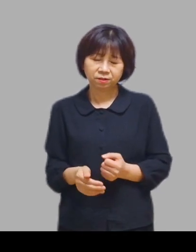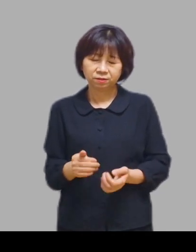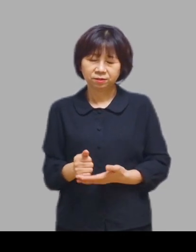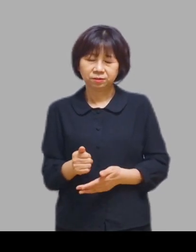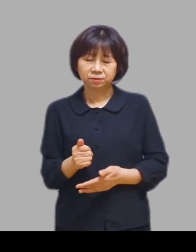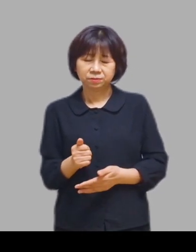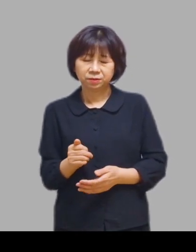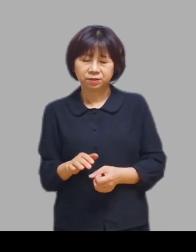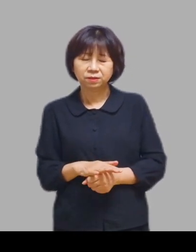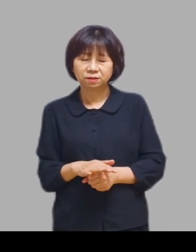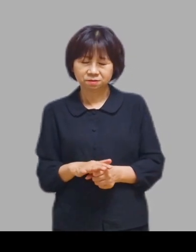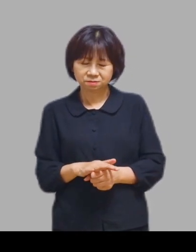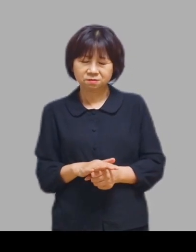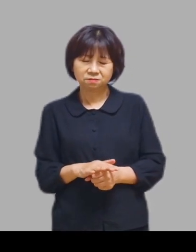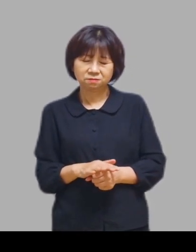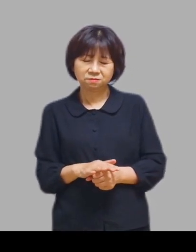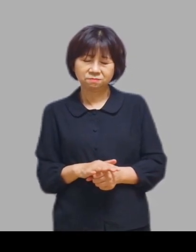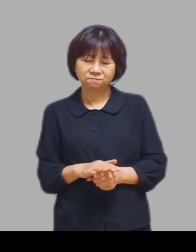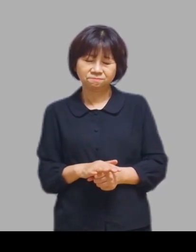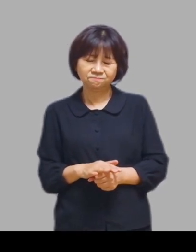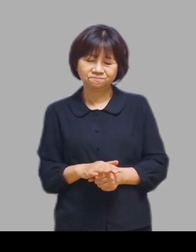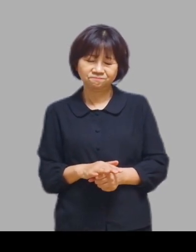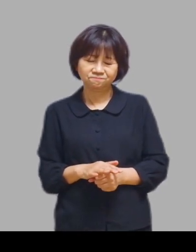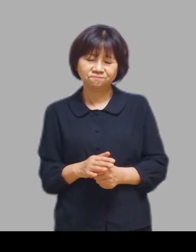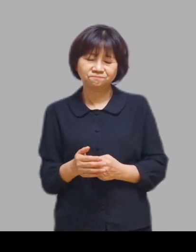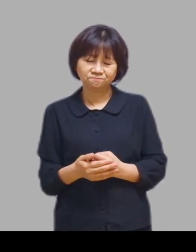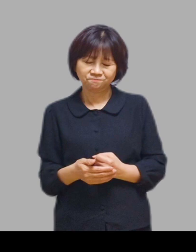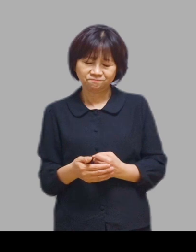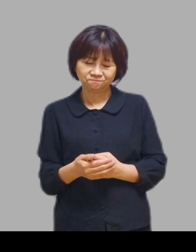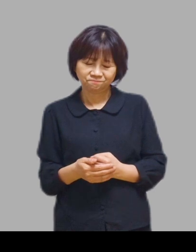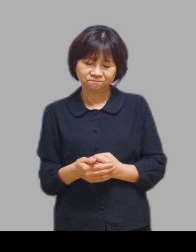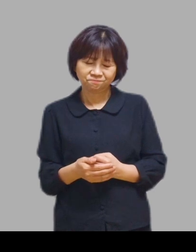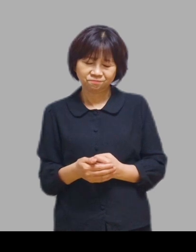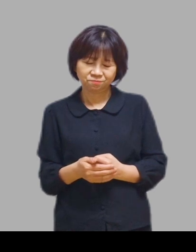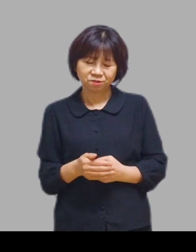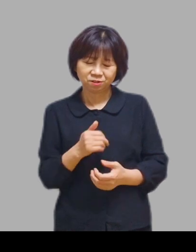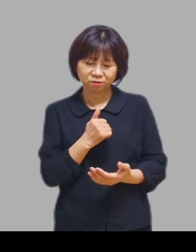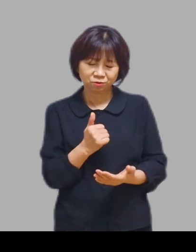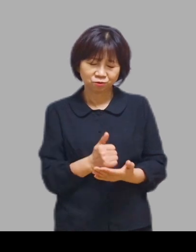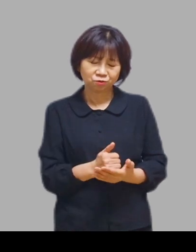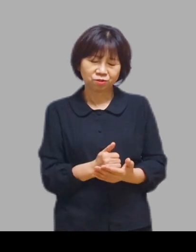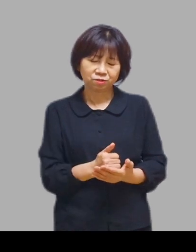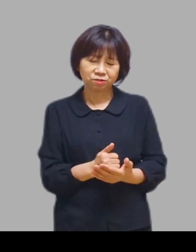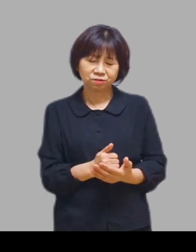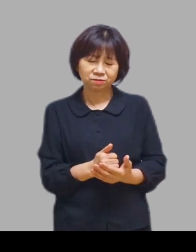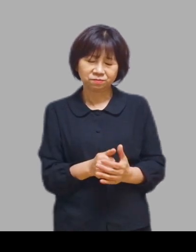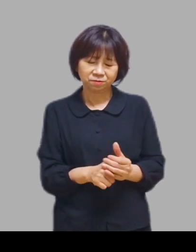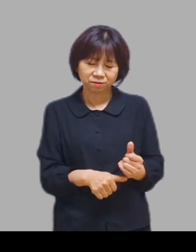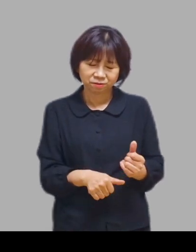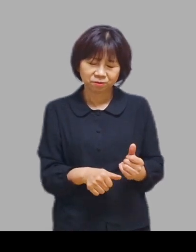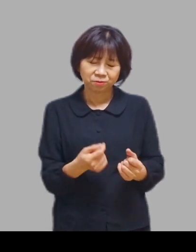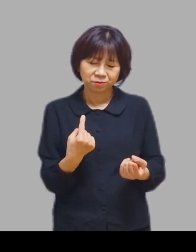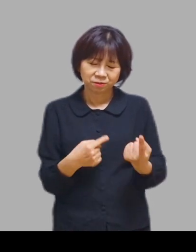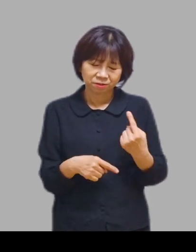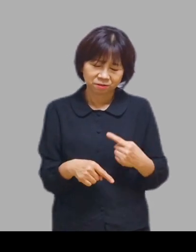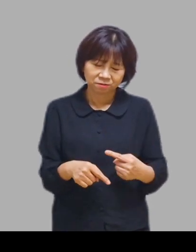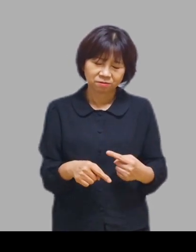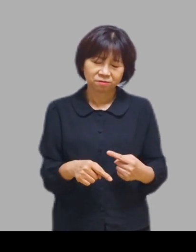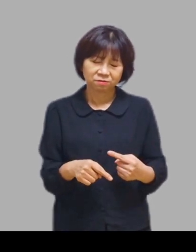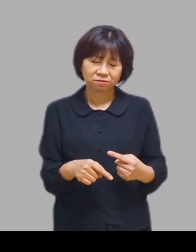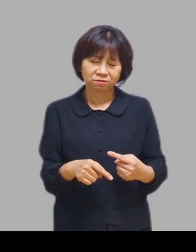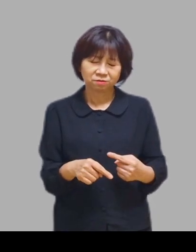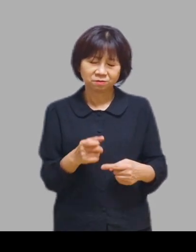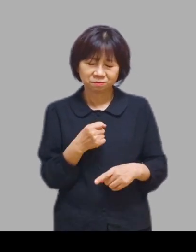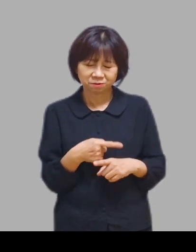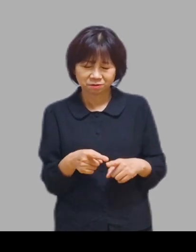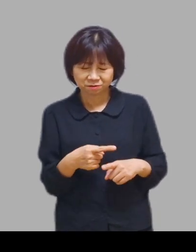그 사랑 때문에 몸둘 바를 모르겠습니다. 죄 가운데, 상처 가운데 비방하고 헐뜯고 판단하고